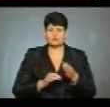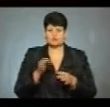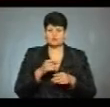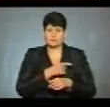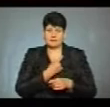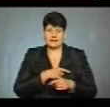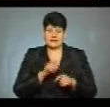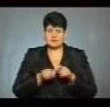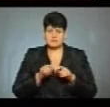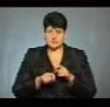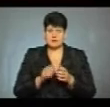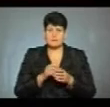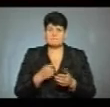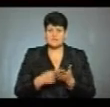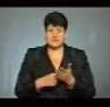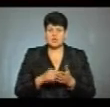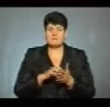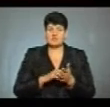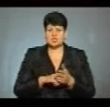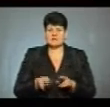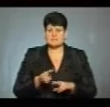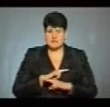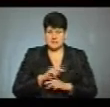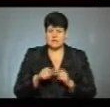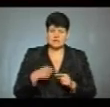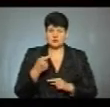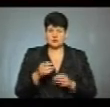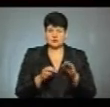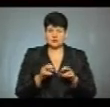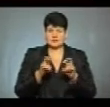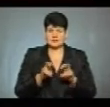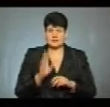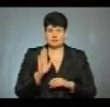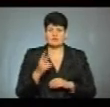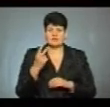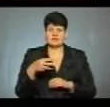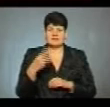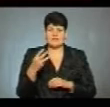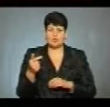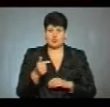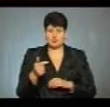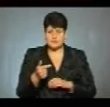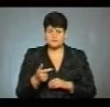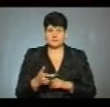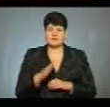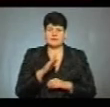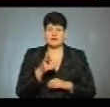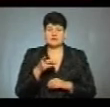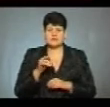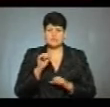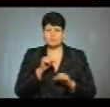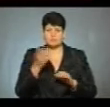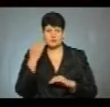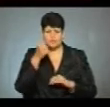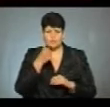щодо підтвердження причин смерті Віталія Гнатишина. Наступне судове засідання відбудеться 23 грудня. Нагадаю, Віталія Гнатишина побили